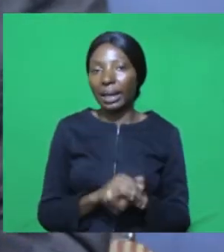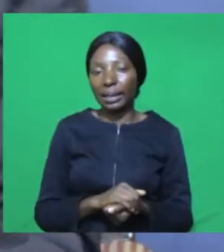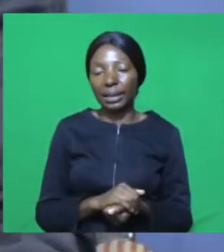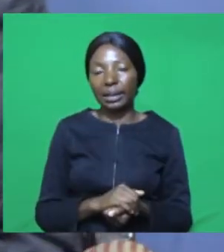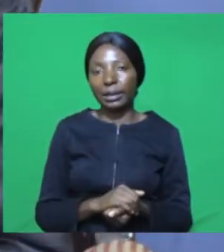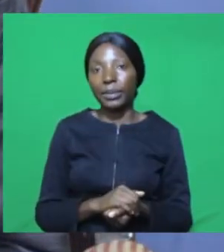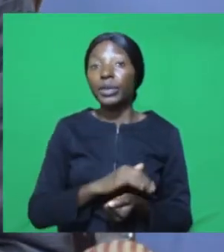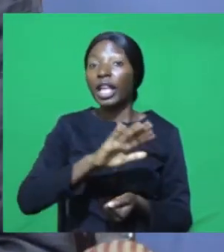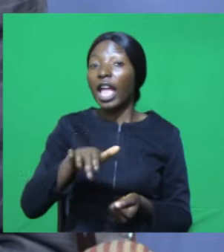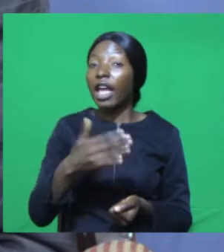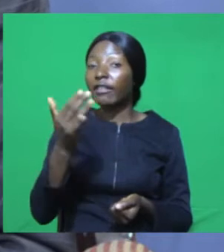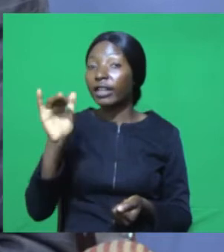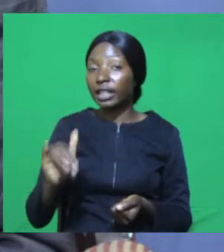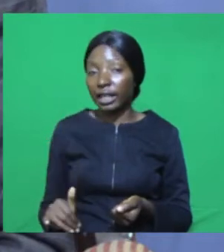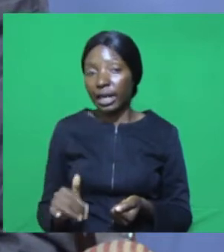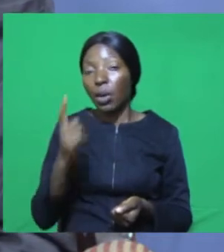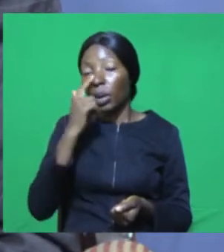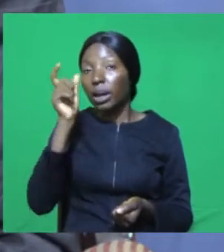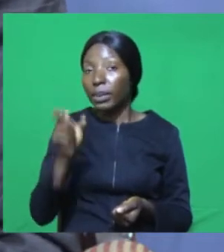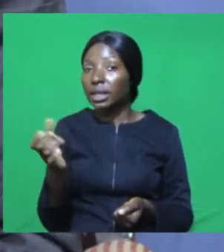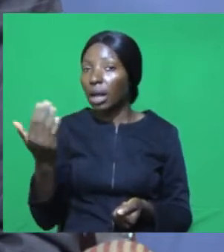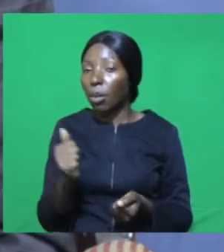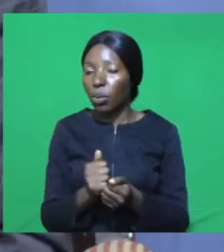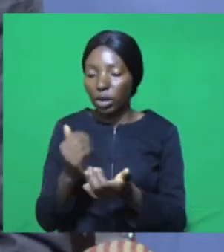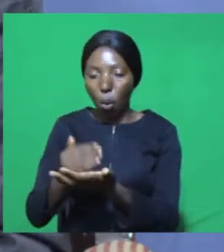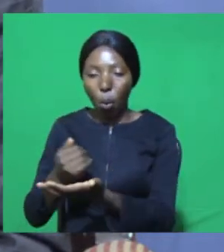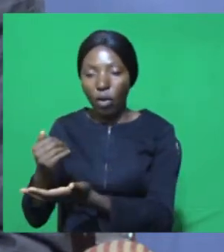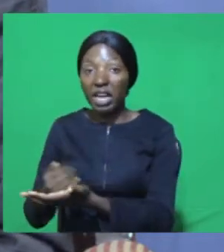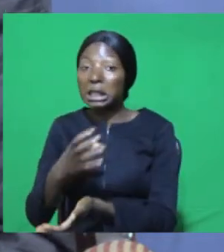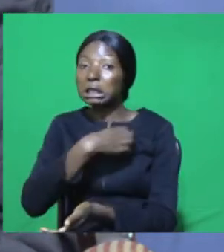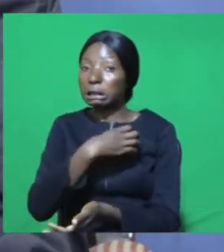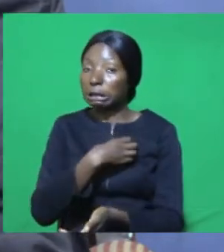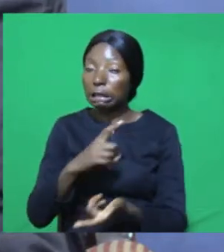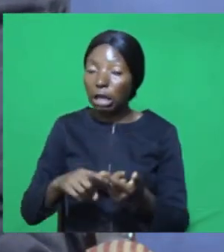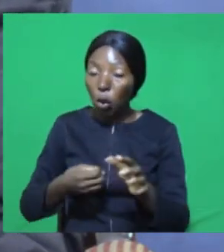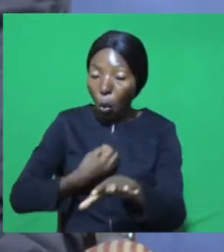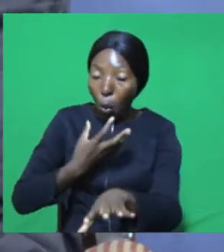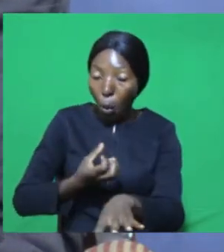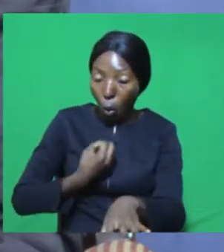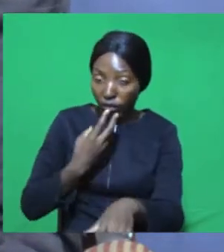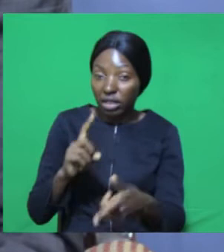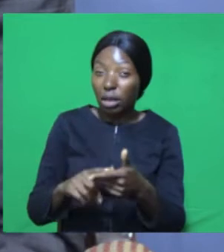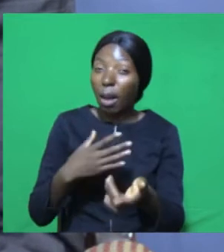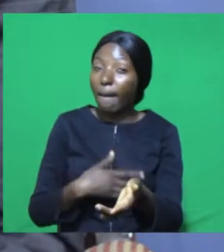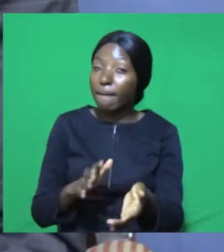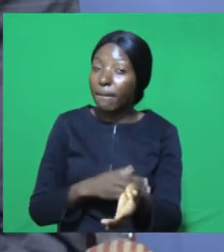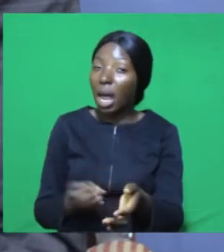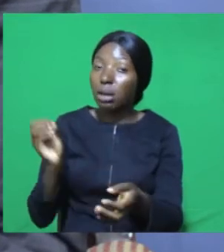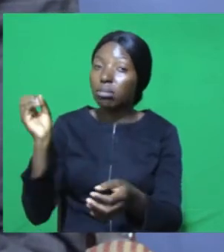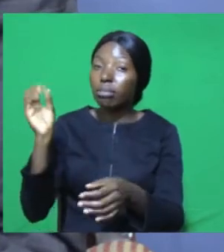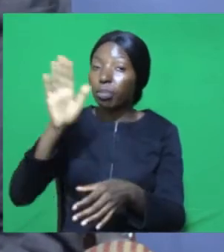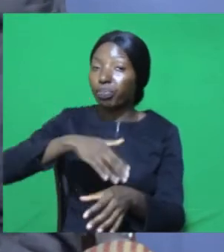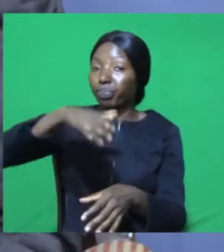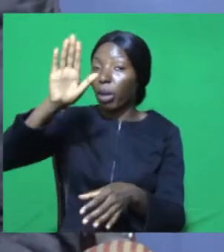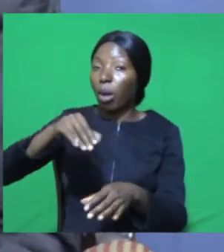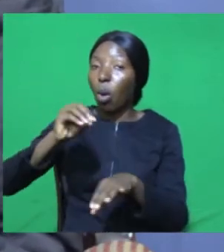Right. Throughout the ever terrain munhu paiuya nechipiriso achireurura ropa rozosaswa musanctuary yaive nzira